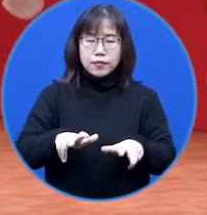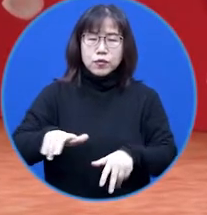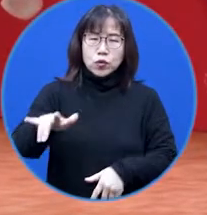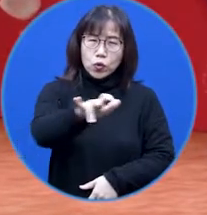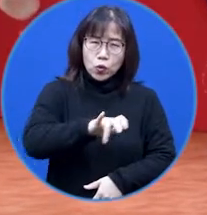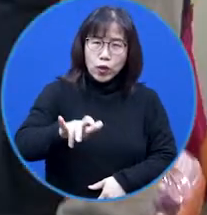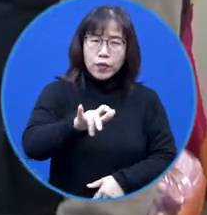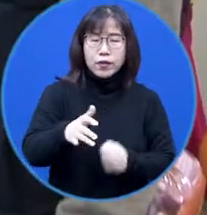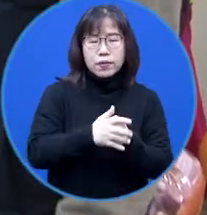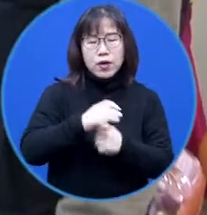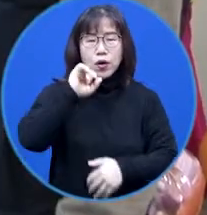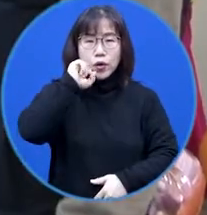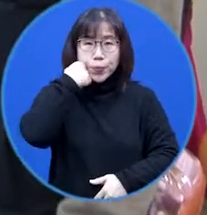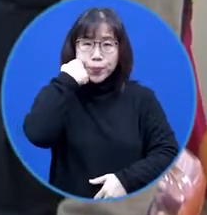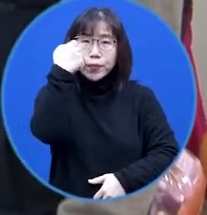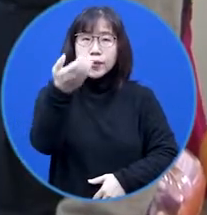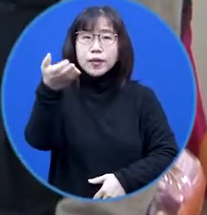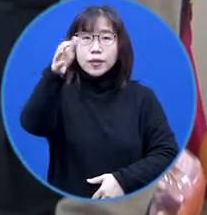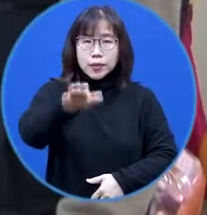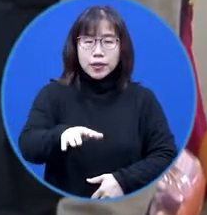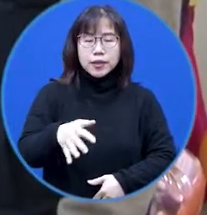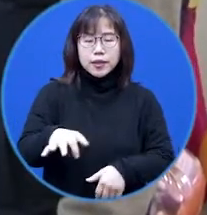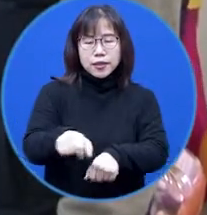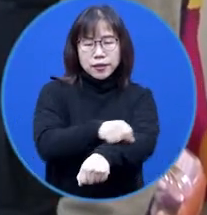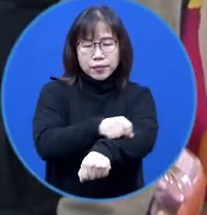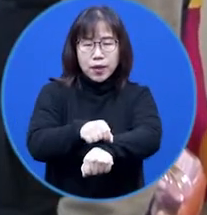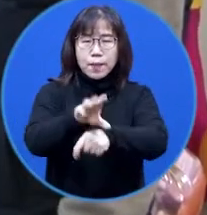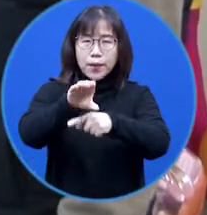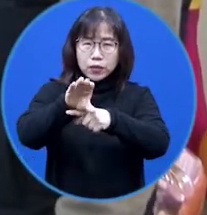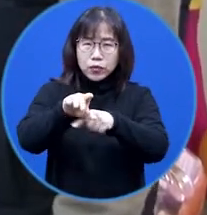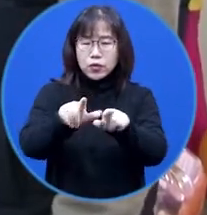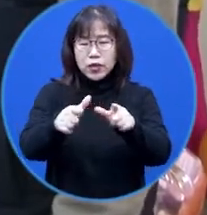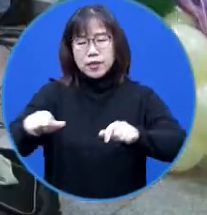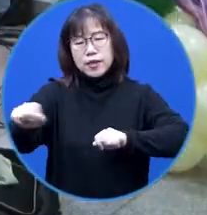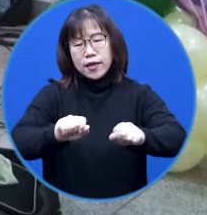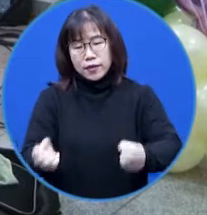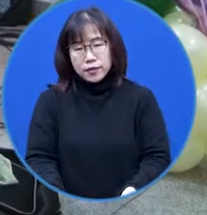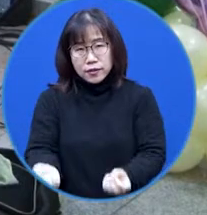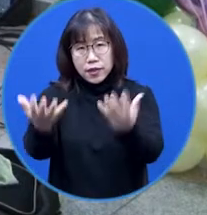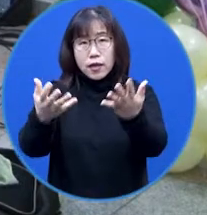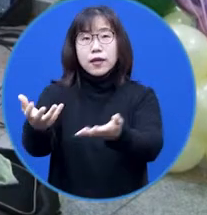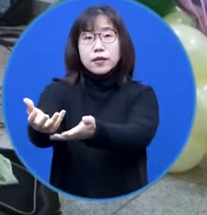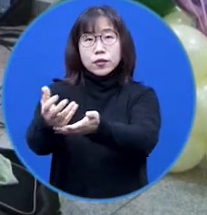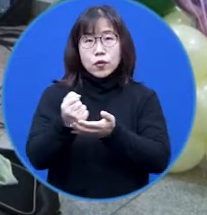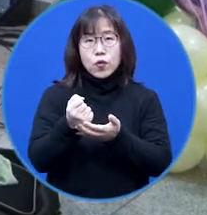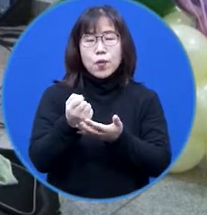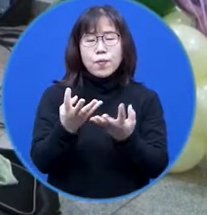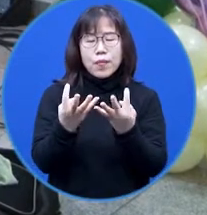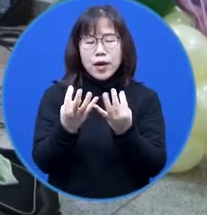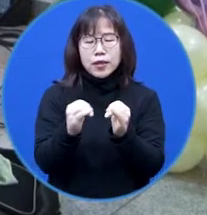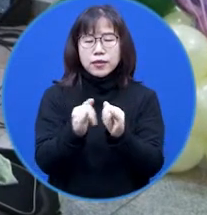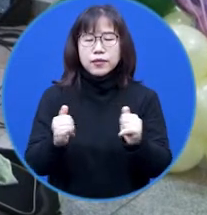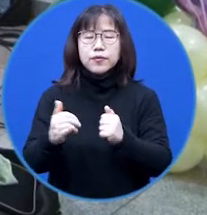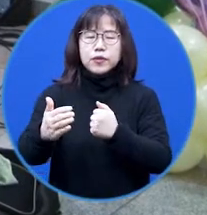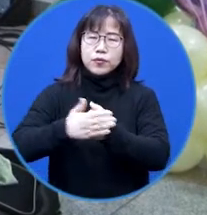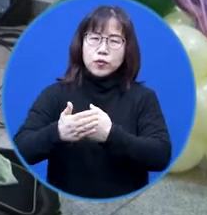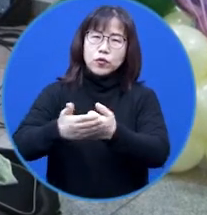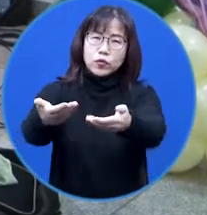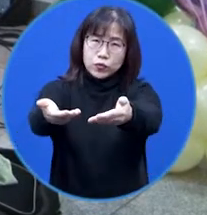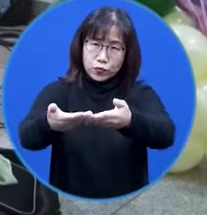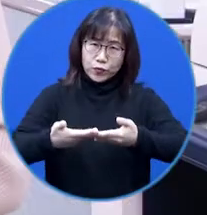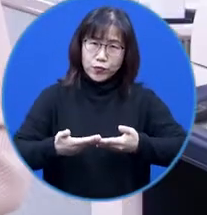어려운 경제 상황에도 특별 모금 방송 등 다양한 행사를 진행하며 각계각층의 많은 참여를